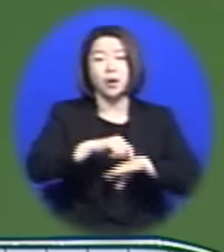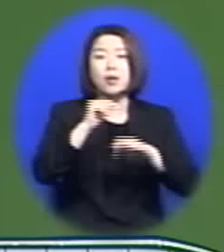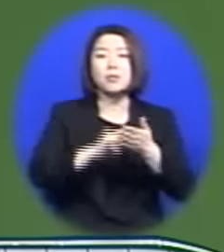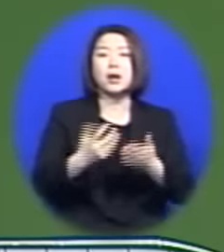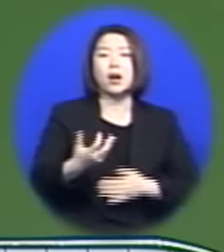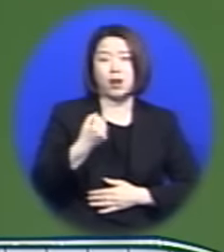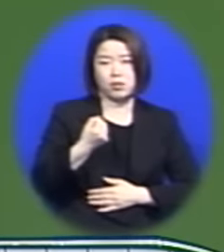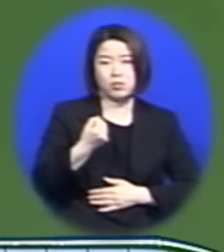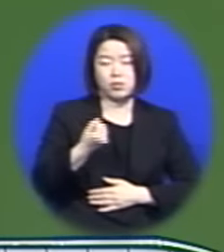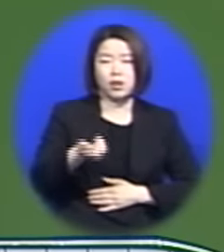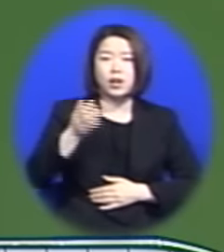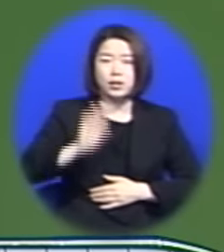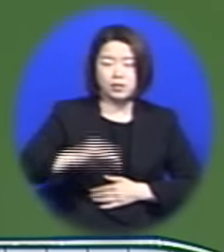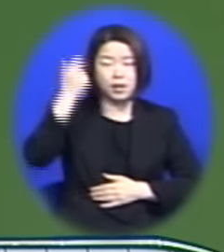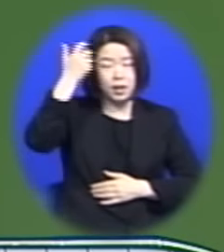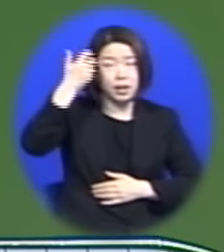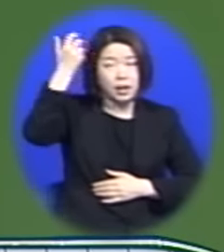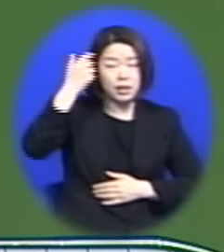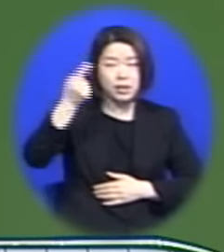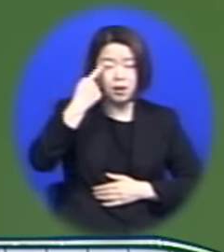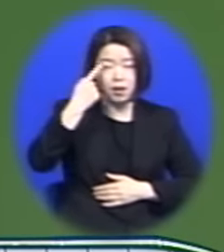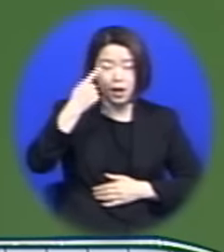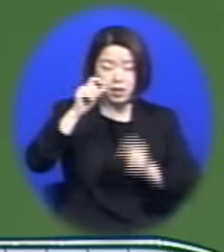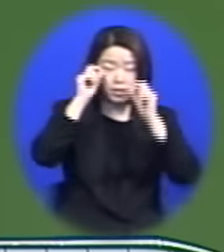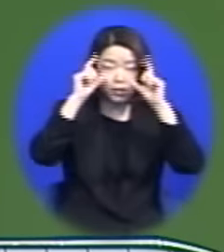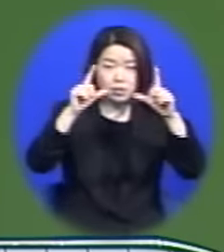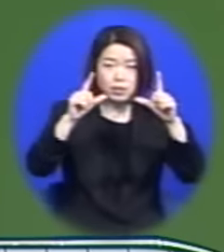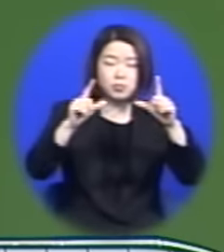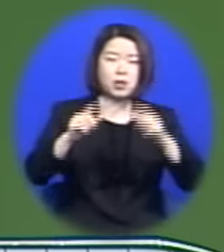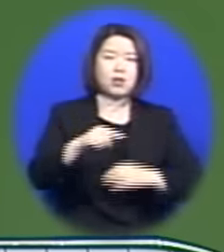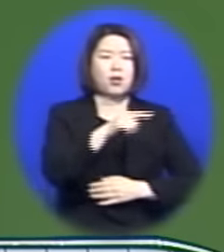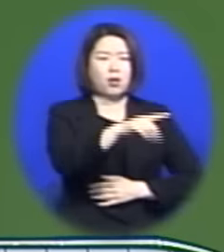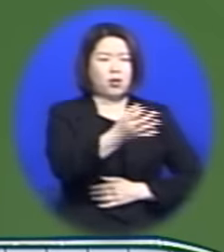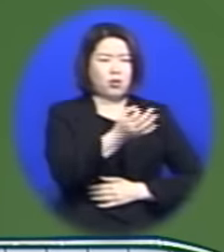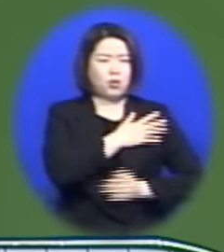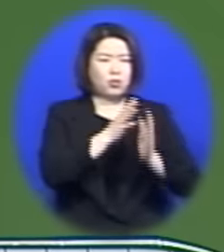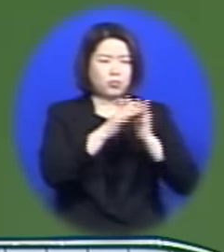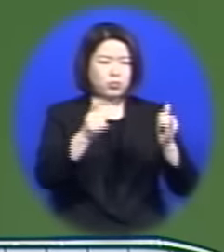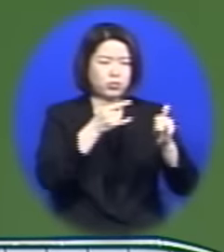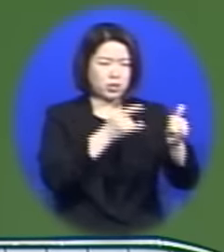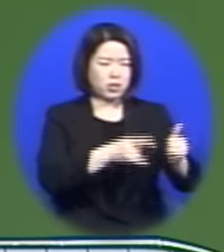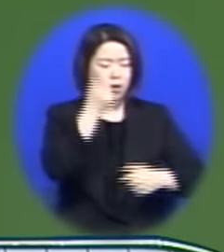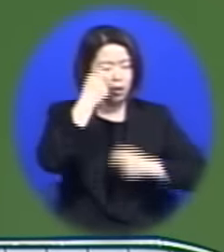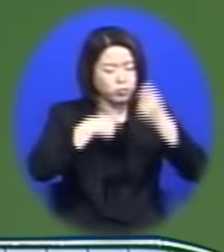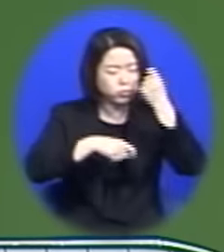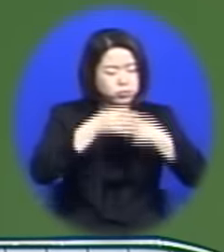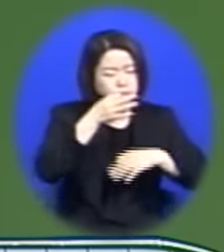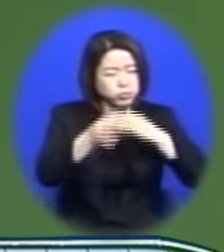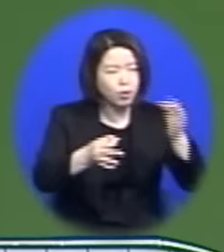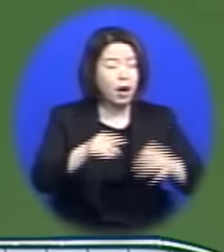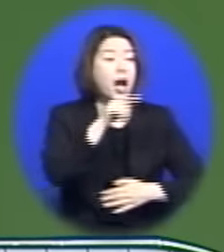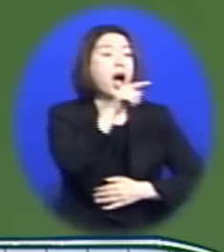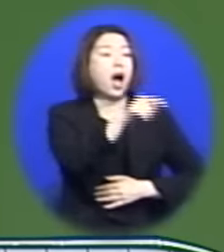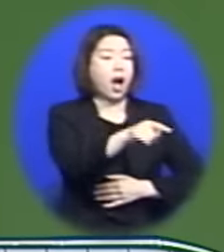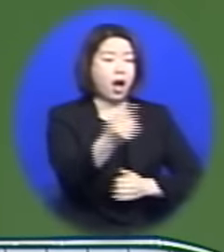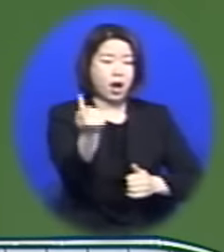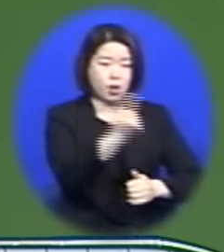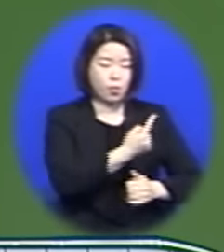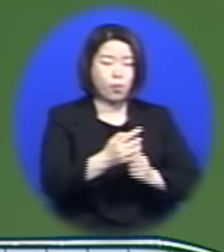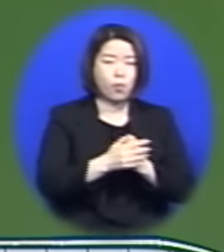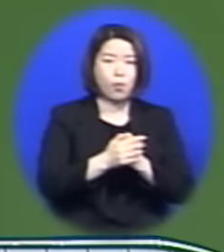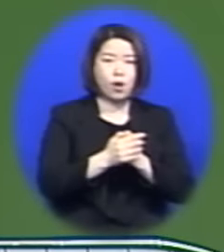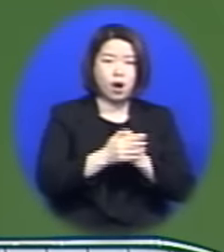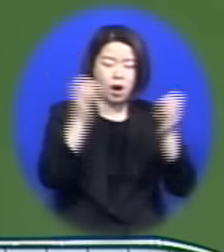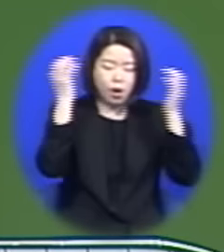영안이 열리고 나면 부한 자들에게 울고 통고 가세요 당신에게 임할 고통으로 인해 울고